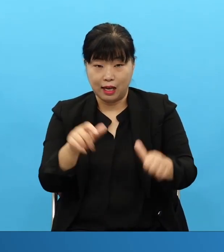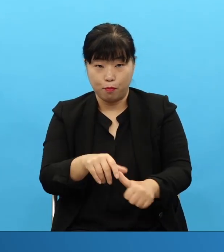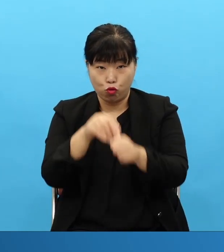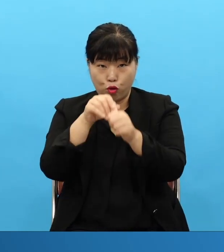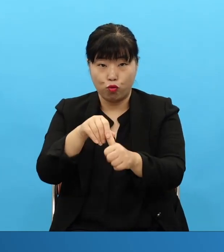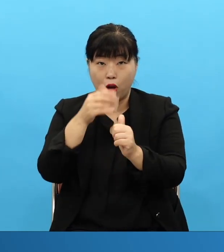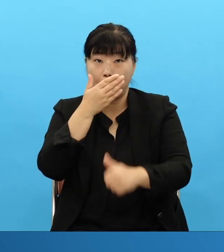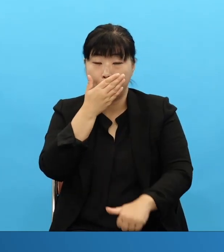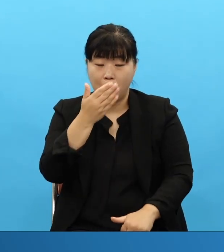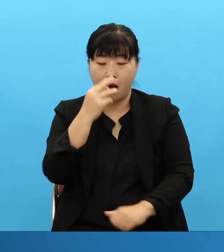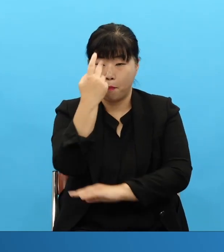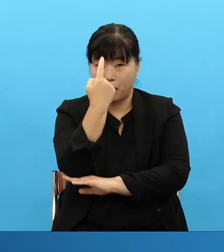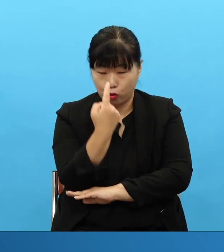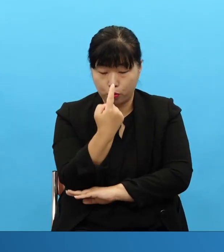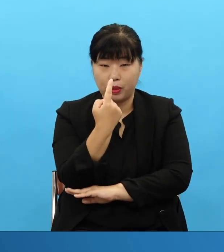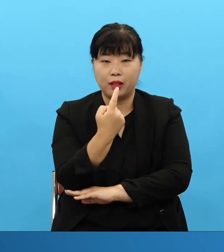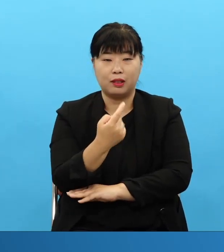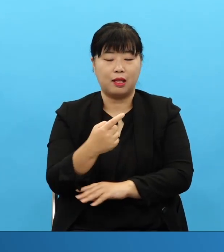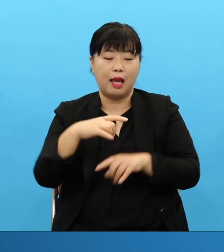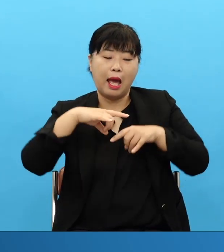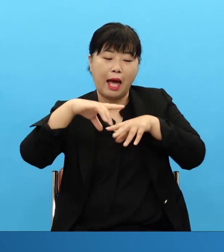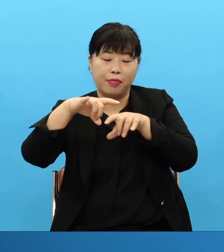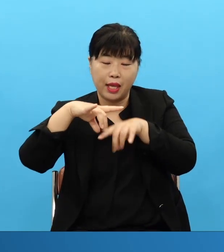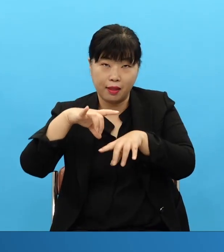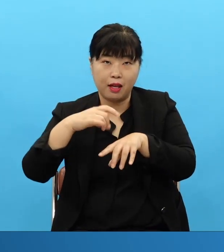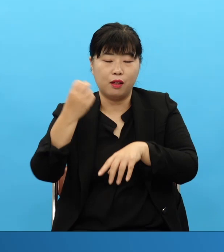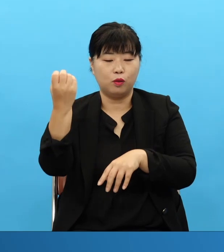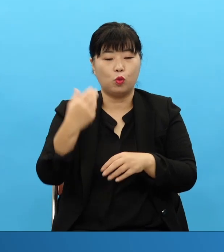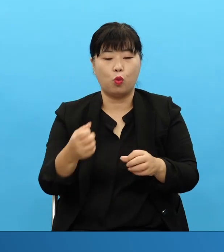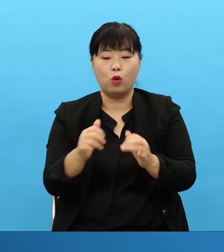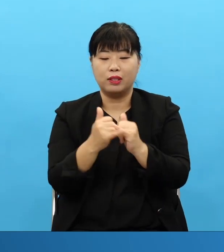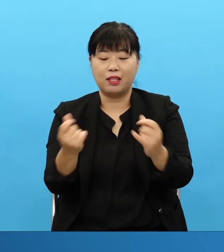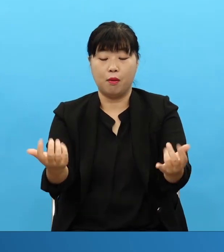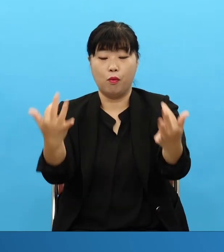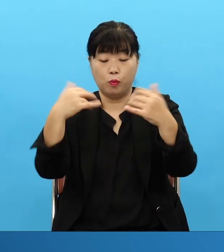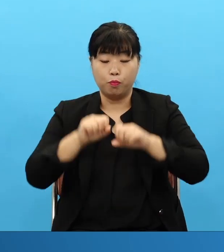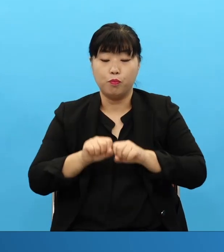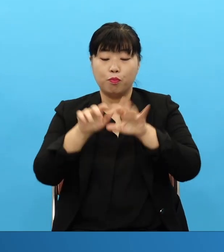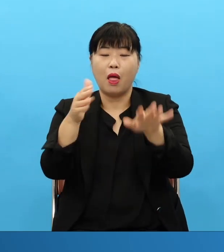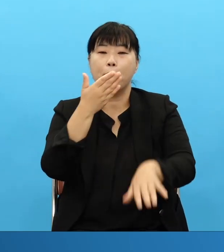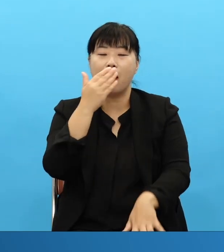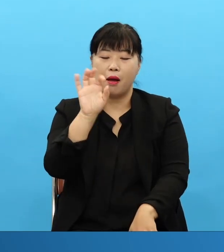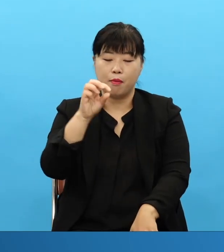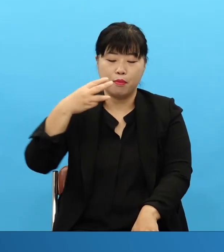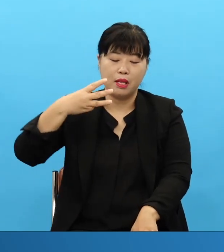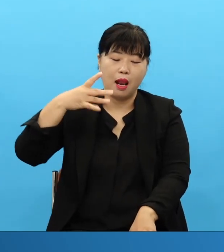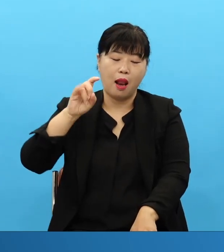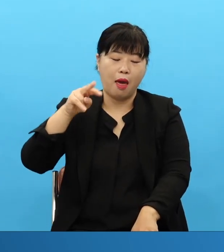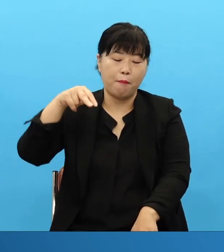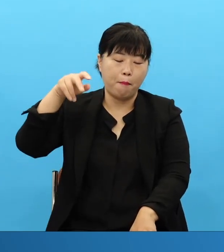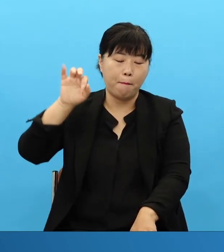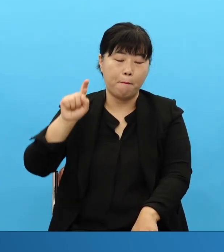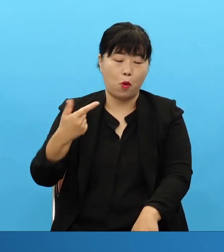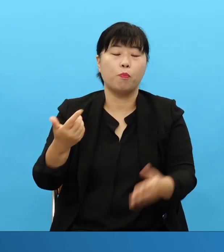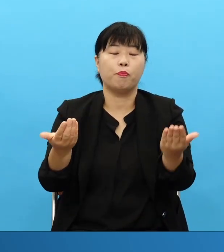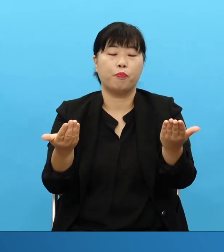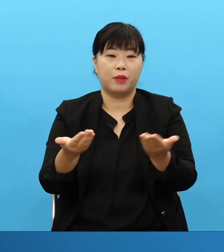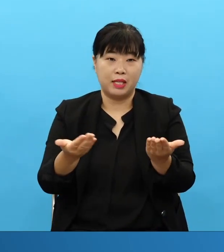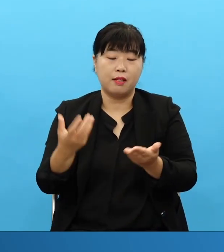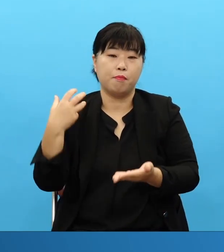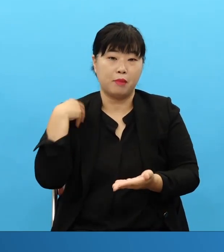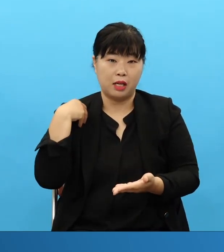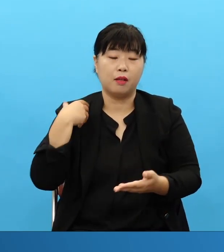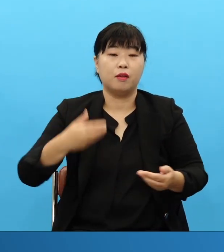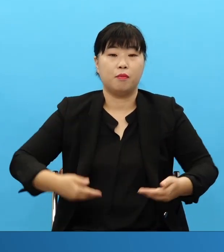have the platform to which people can come, and also to save the people you must also have the watchtower and antenna. 그래서 여러분을 파수꾼으로